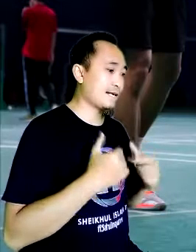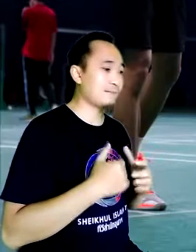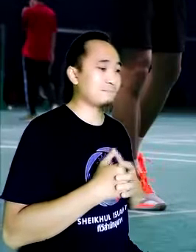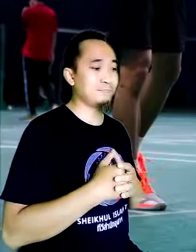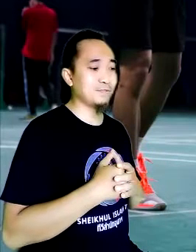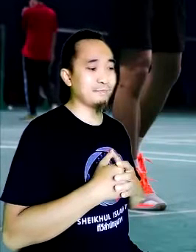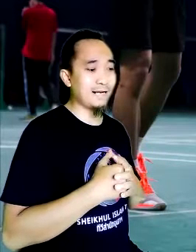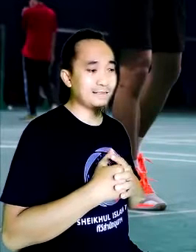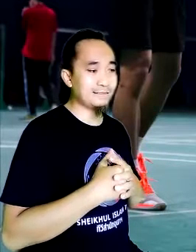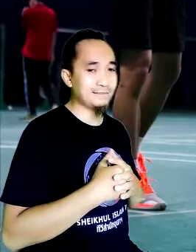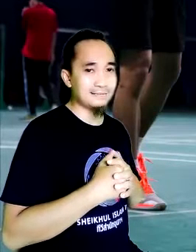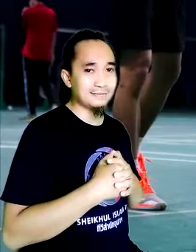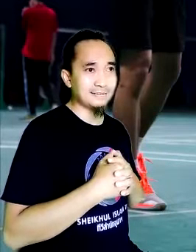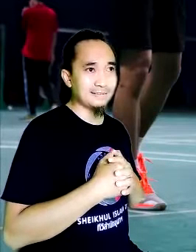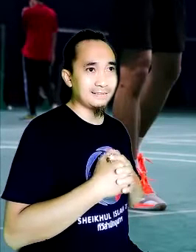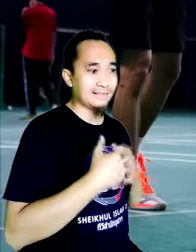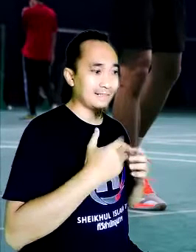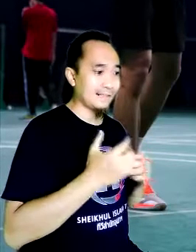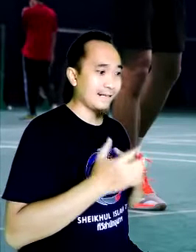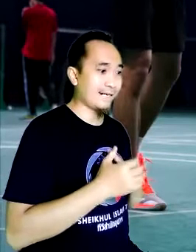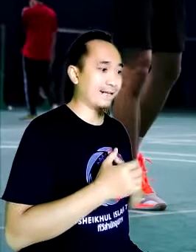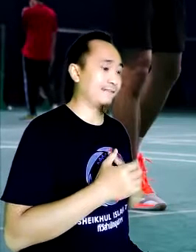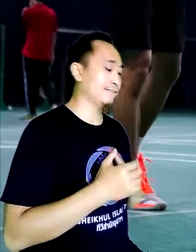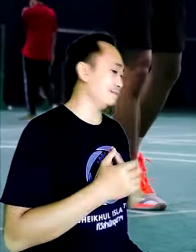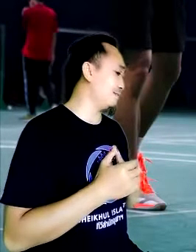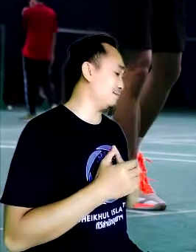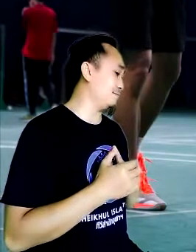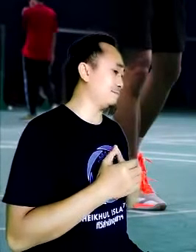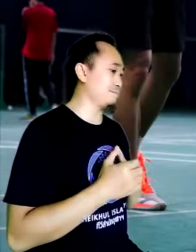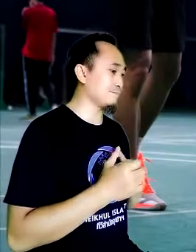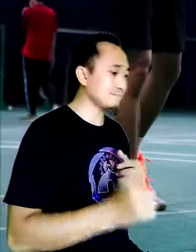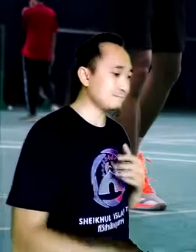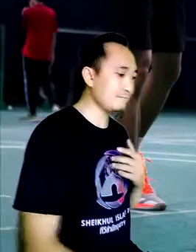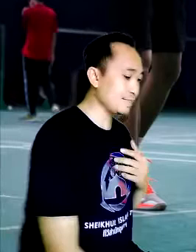Gambar anak bermain kelereng.